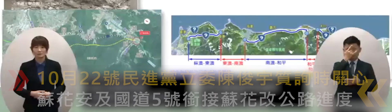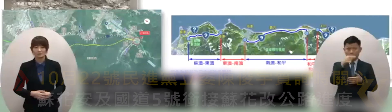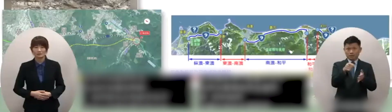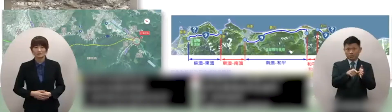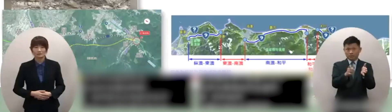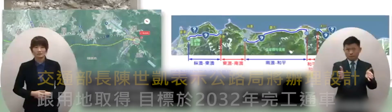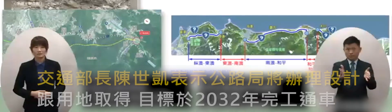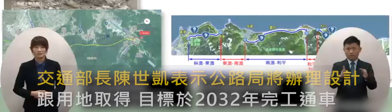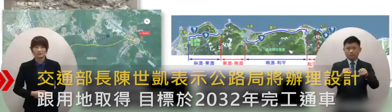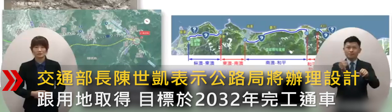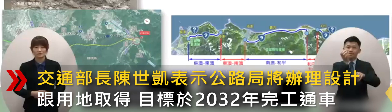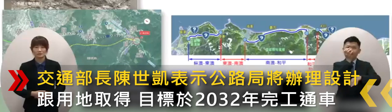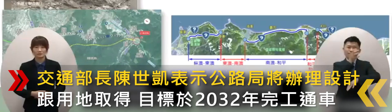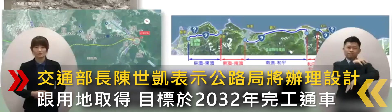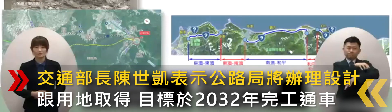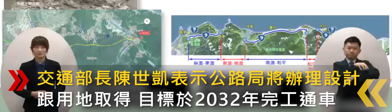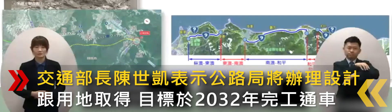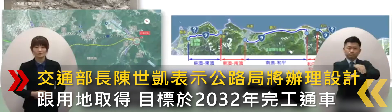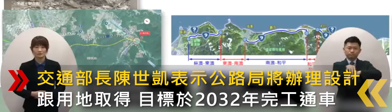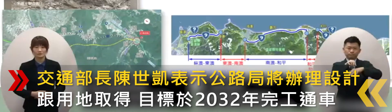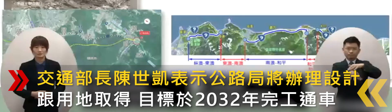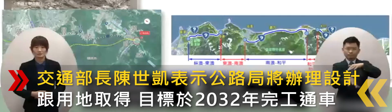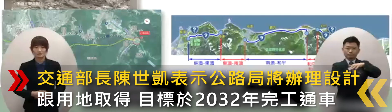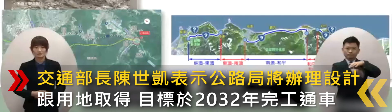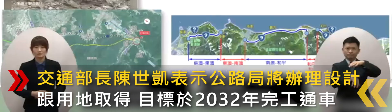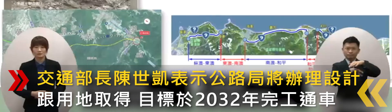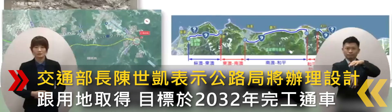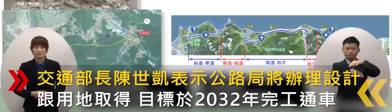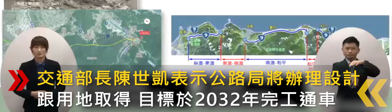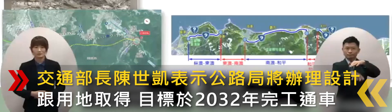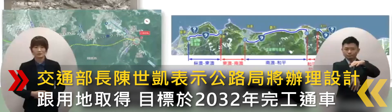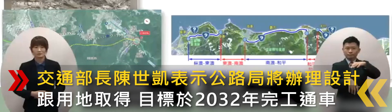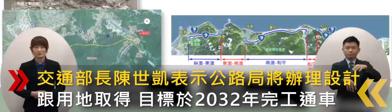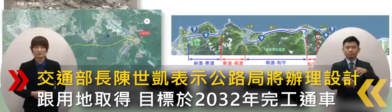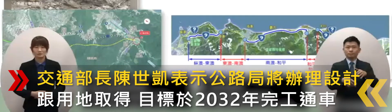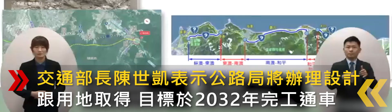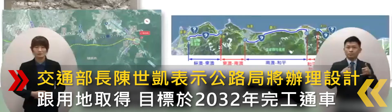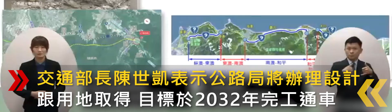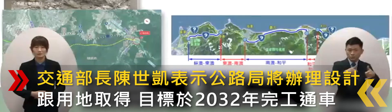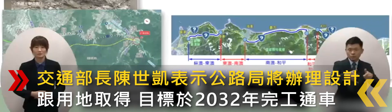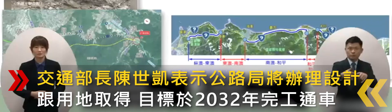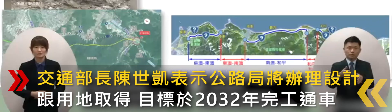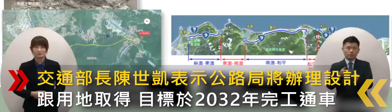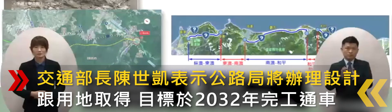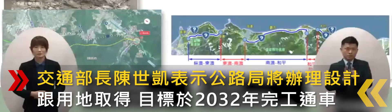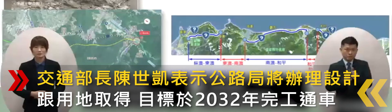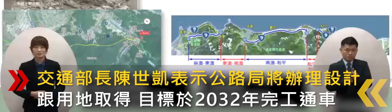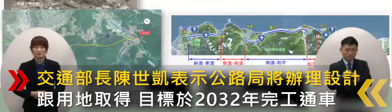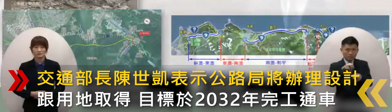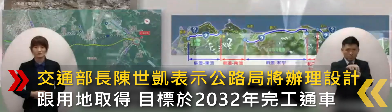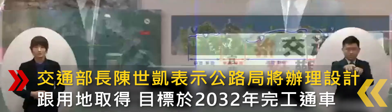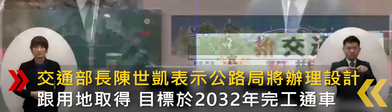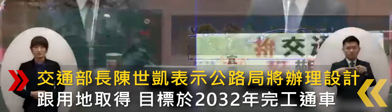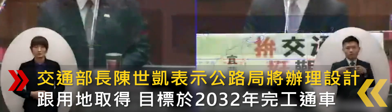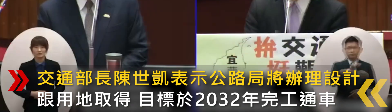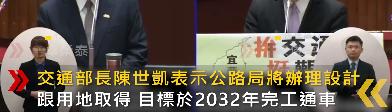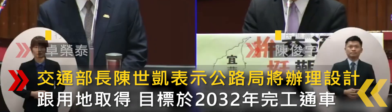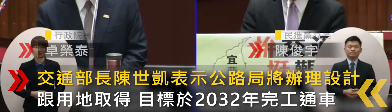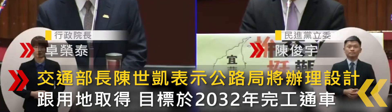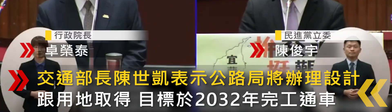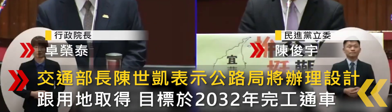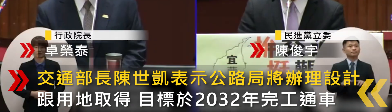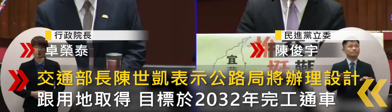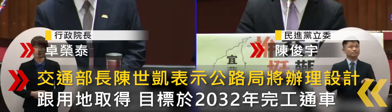显，因为土石冲刷哈，导致那个地方不管是道路或铁路经常都产生这个中断的情况哦。